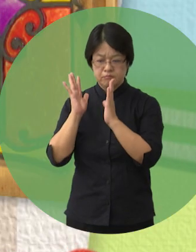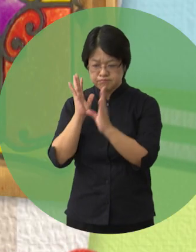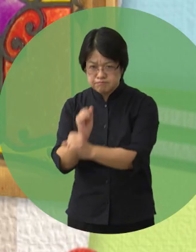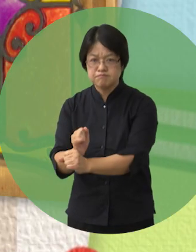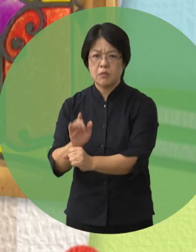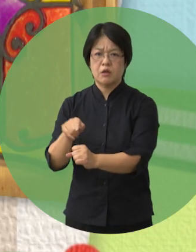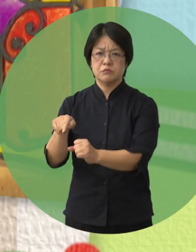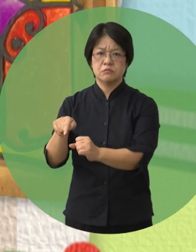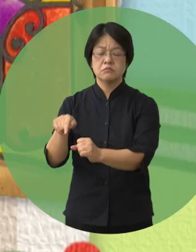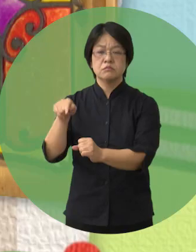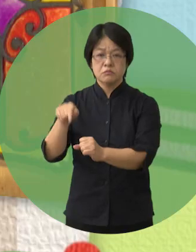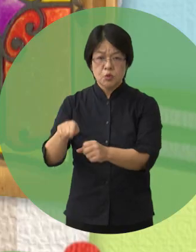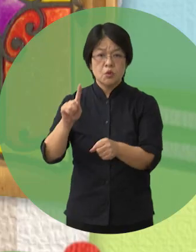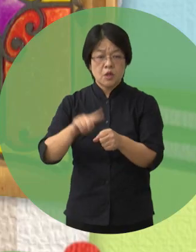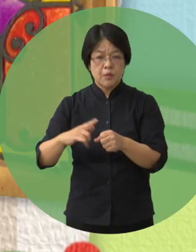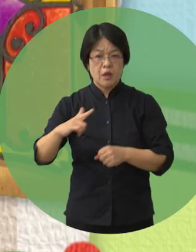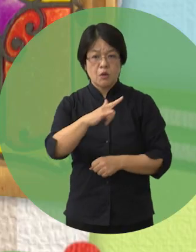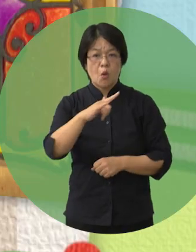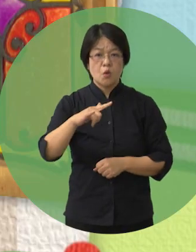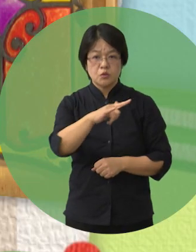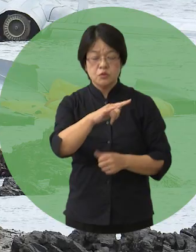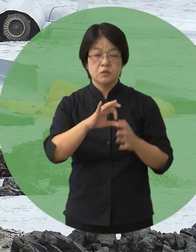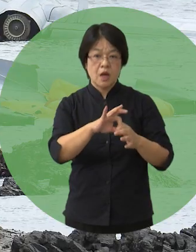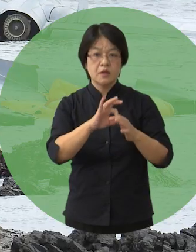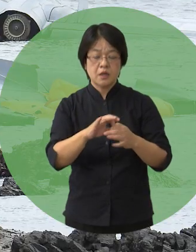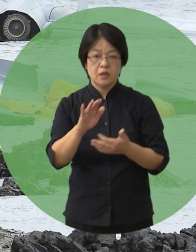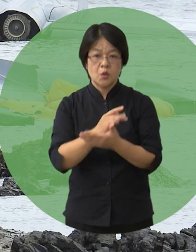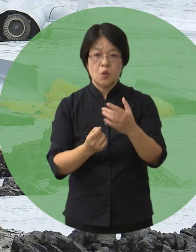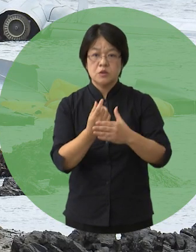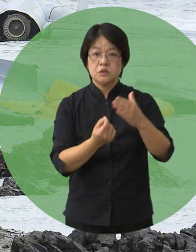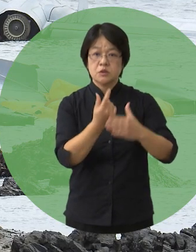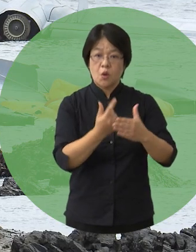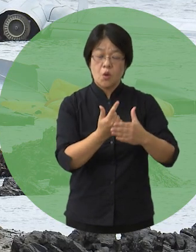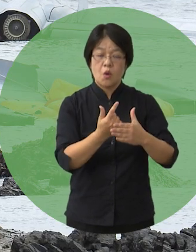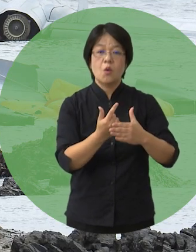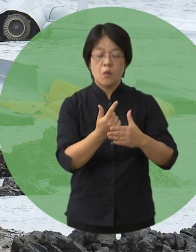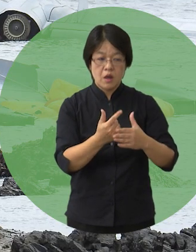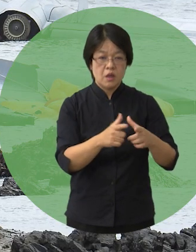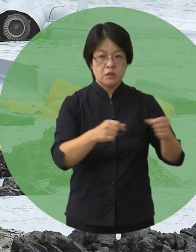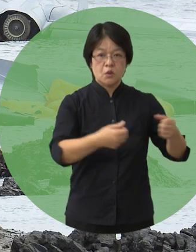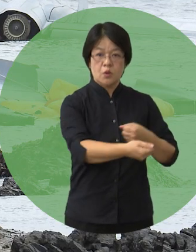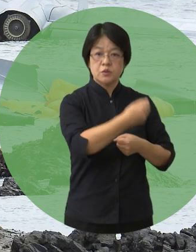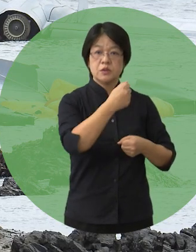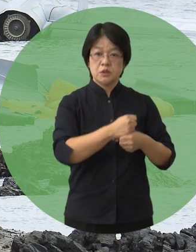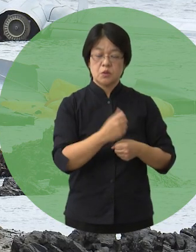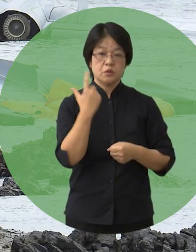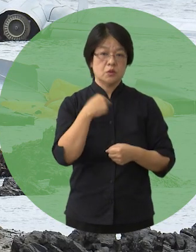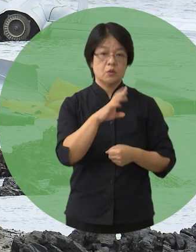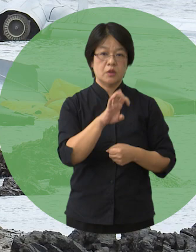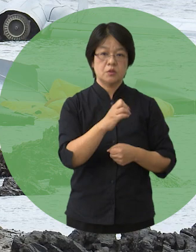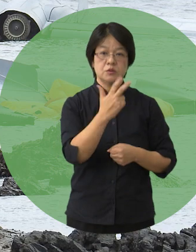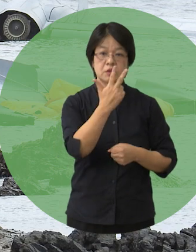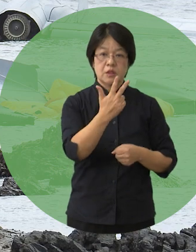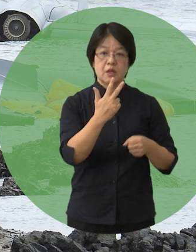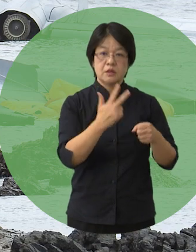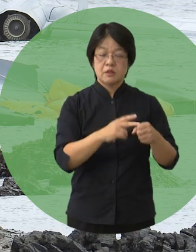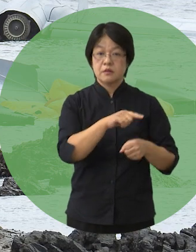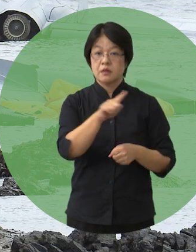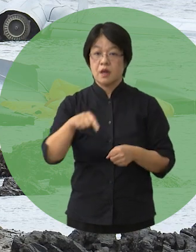ため航空機関連の事故は本土復帰の昭和47年から令和元年末までの間